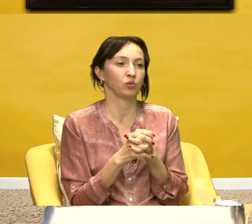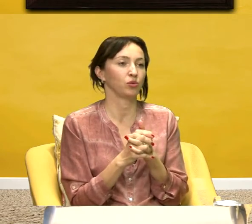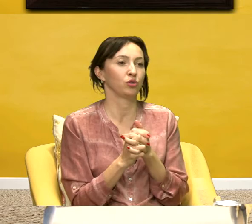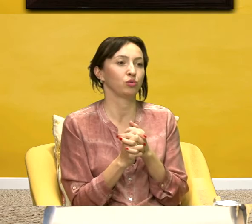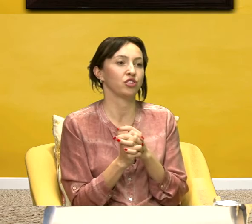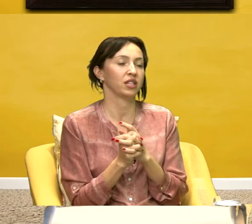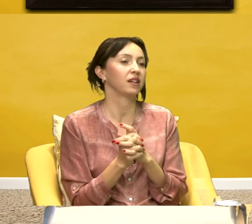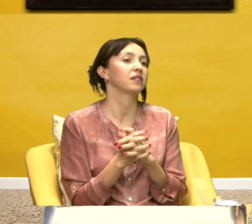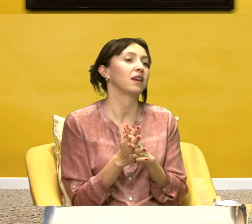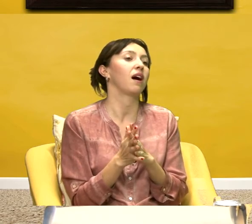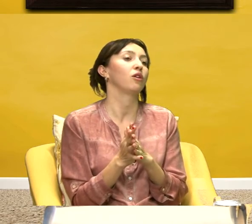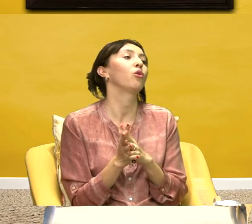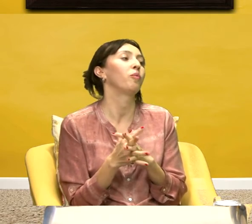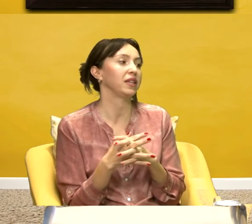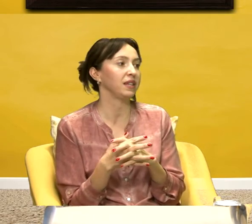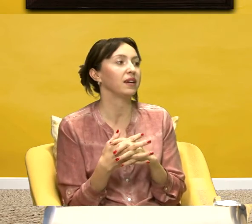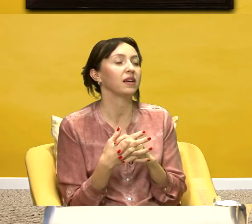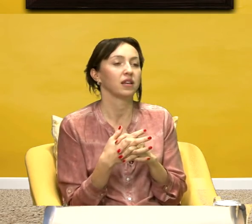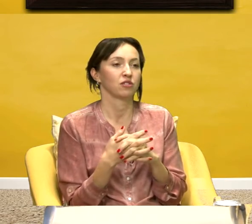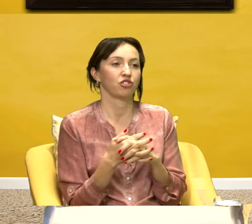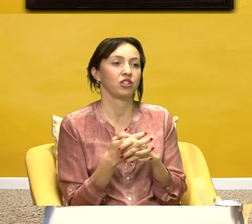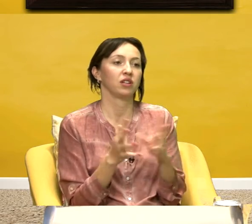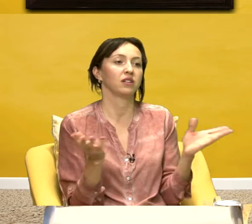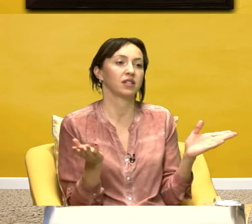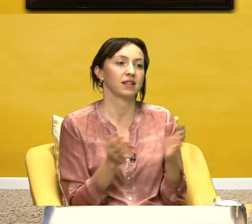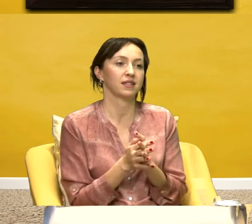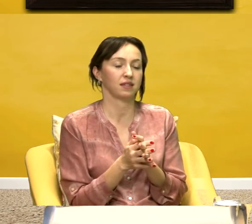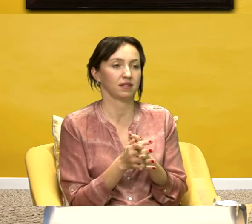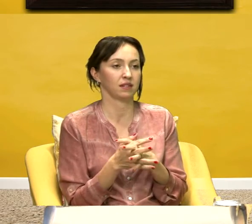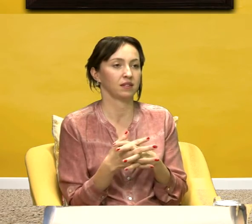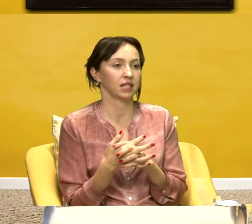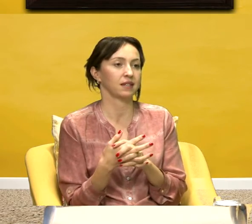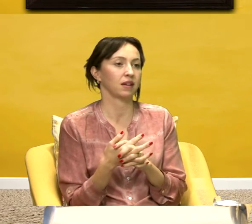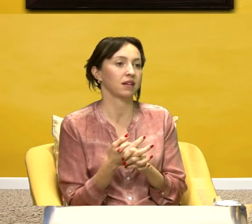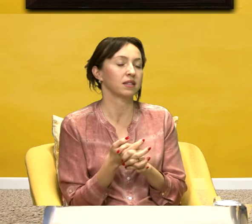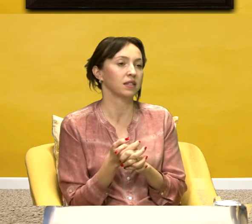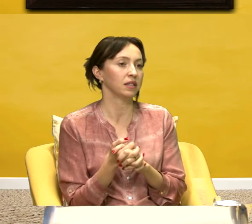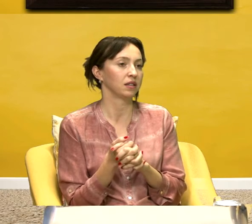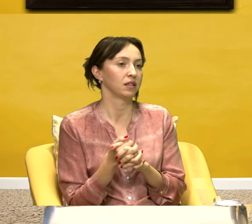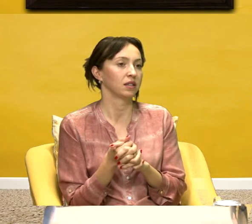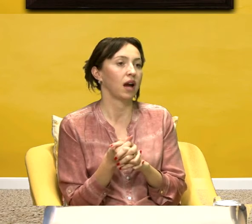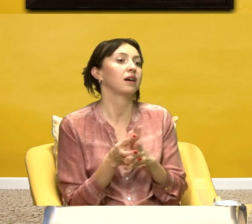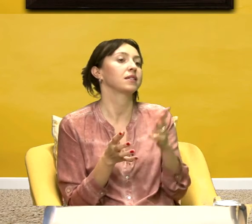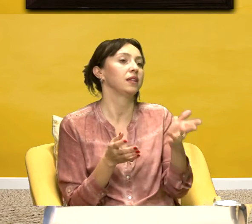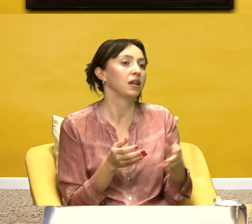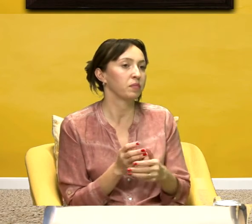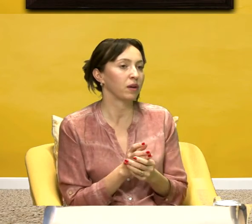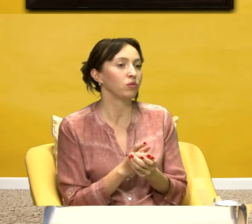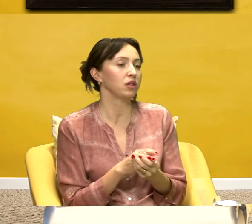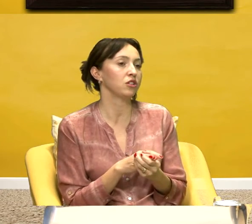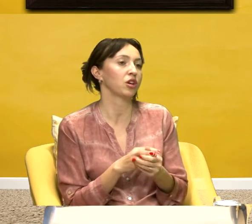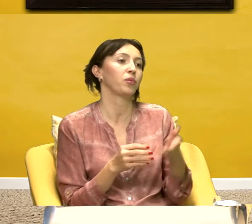Spune că nu duce decât la logopedie și în rest acasă. Acasă